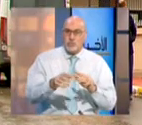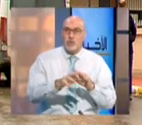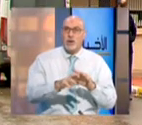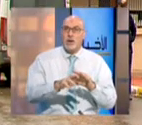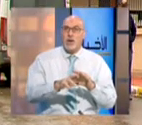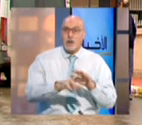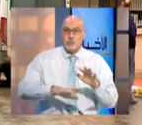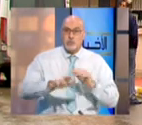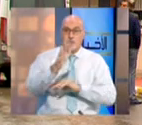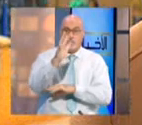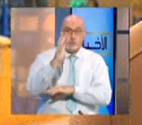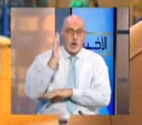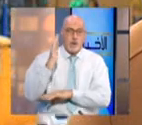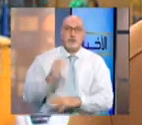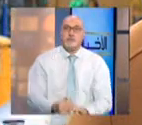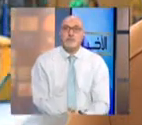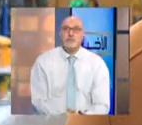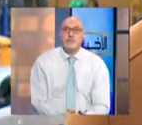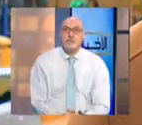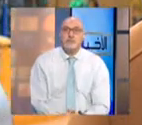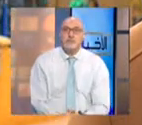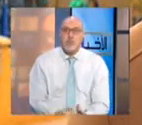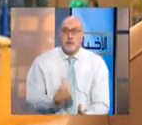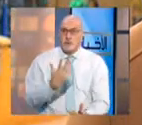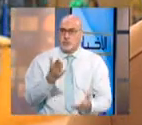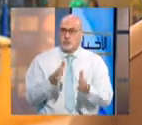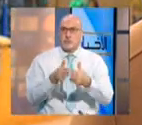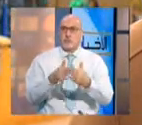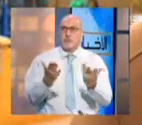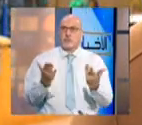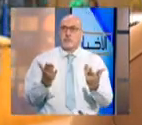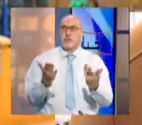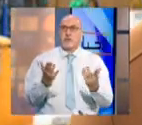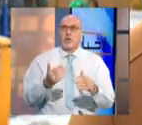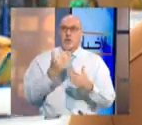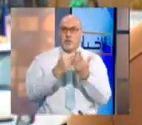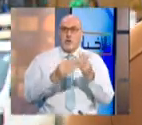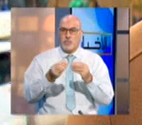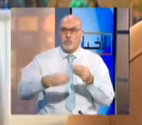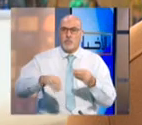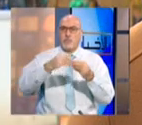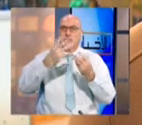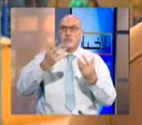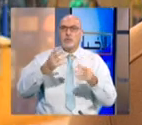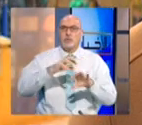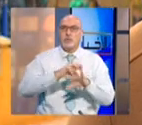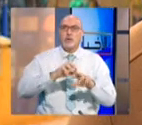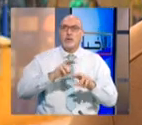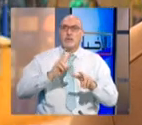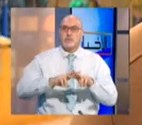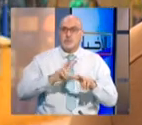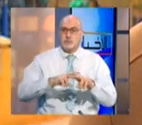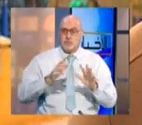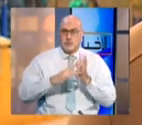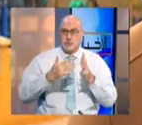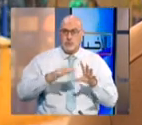في معظمها. نأمل من السلطات العليا للبلاد خاصة في إطار البرنامج التكميلي الخاص لولاية سمسيت الذي بادر